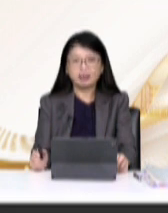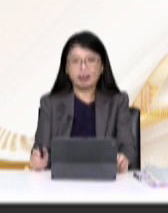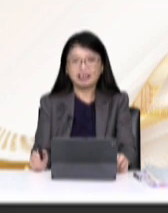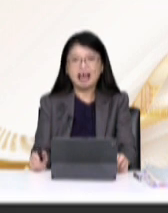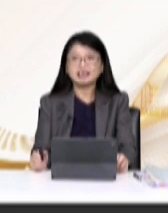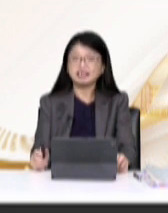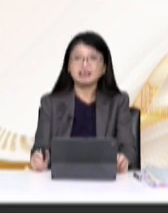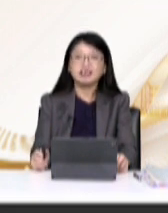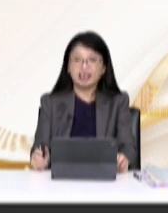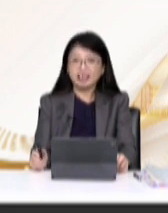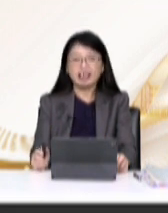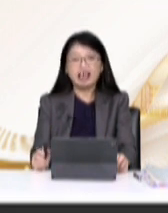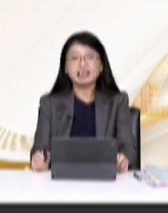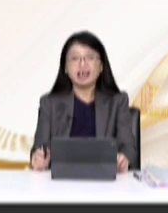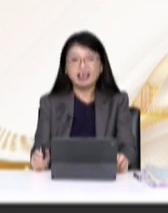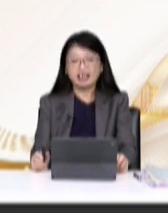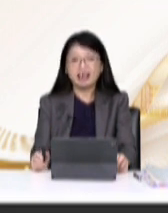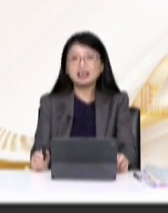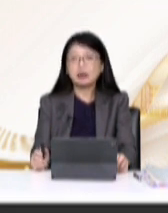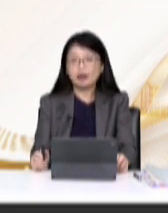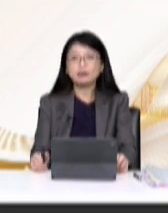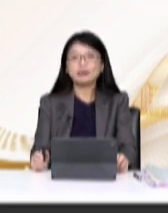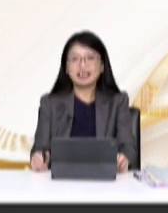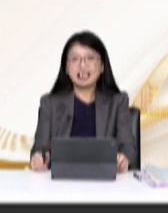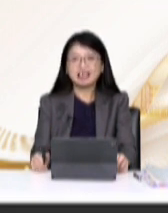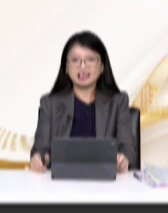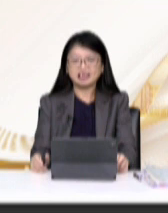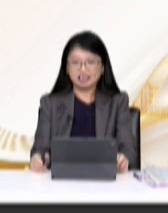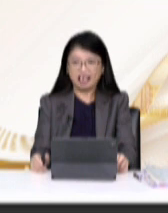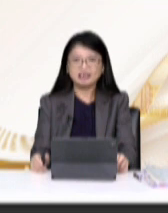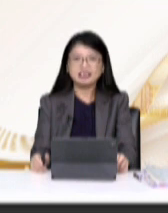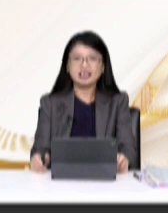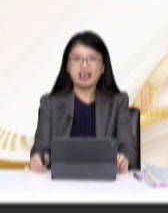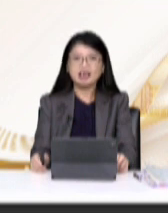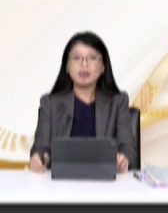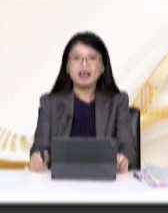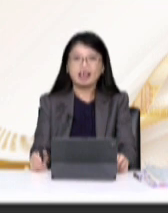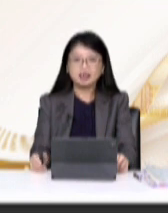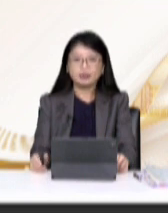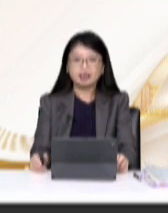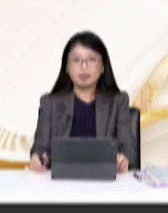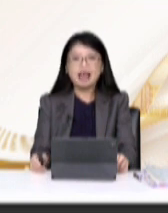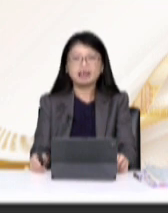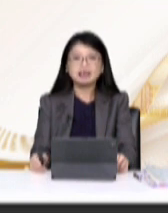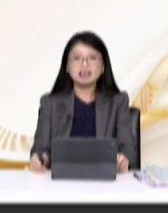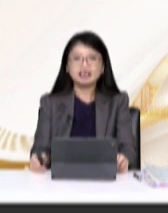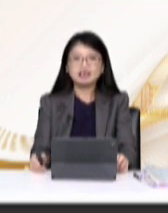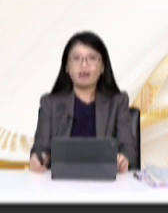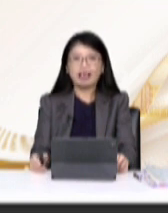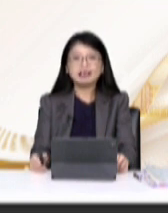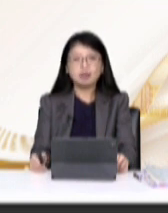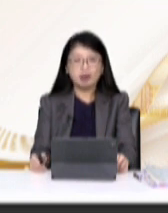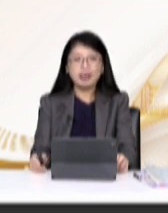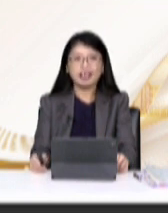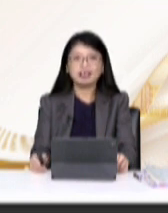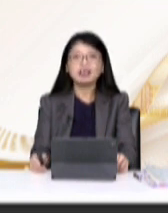าที่ของรัฐได้ซึ่งจะขยายได้แค่ไหนยังไงเดี๋ยวเราดูกันในรายละเอียดอีกครั้งนึงนะคะแล้วก็ส่วนต่อมาก็คือในเรื่องของ